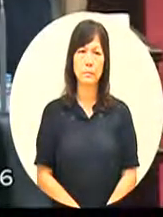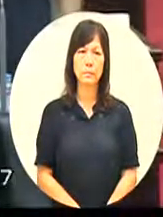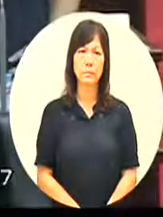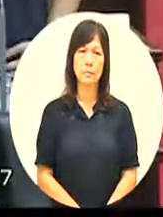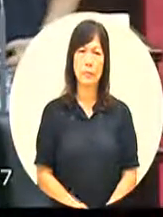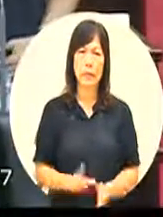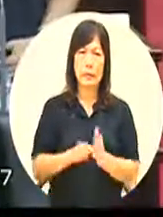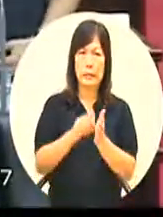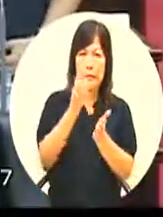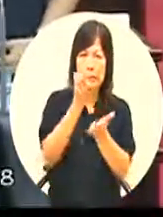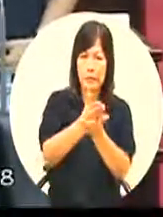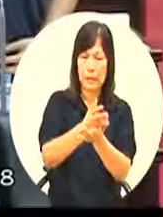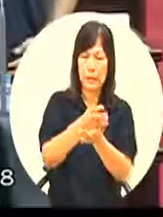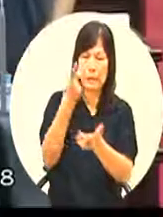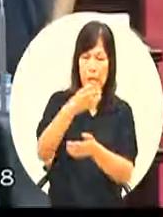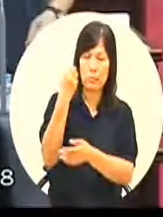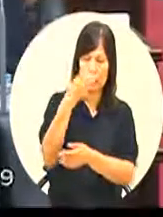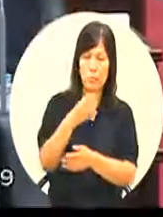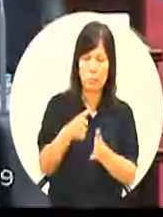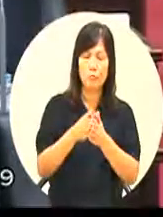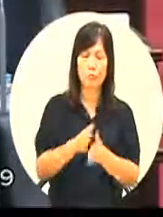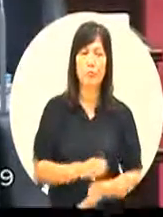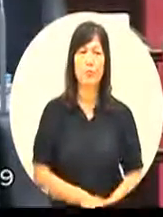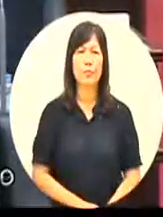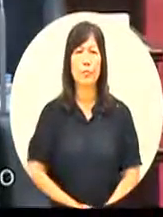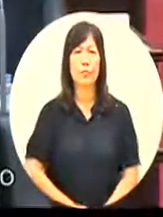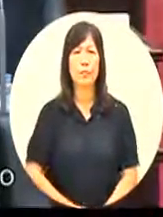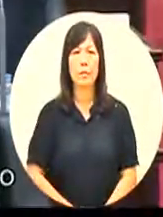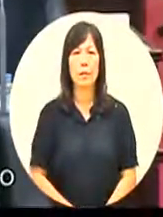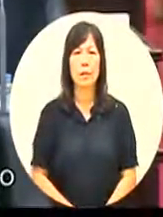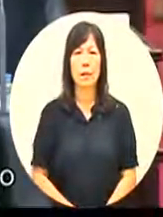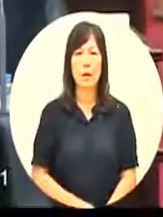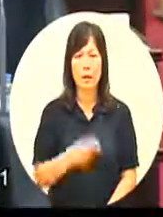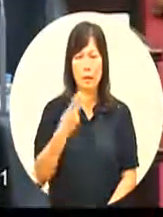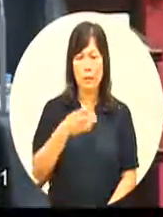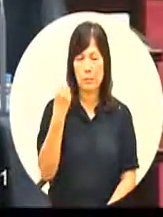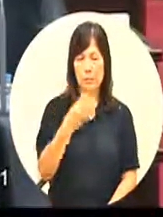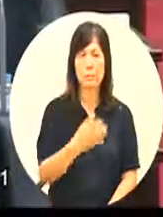来，时间暂停，重来。 好，可以，可以。 好，重来。